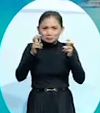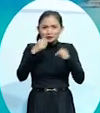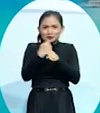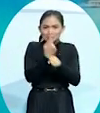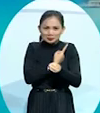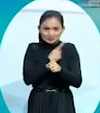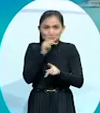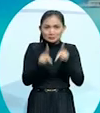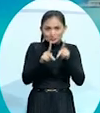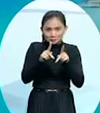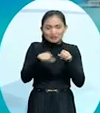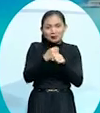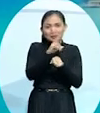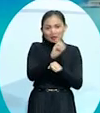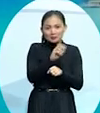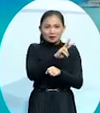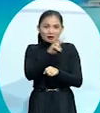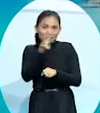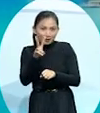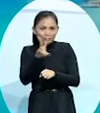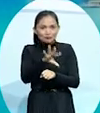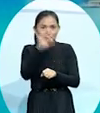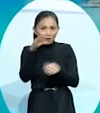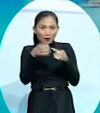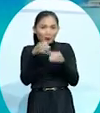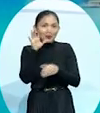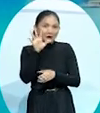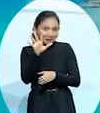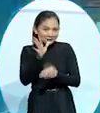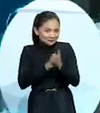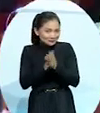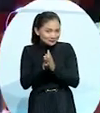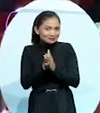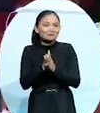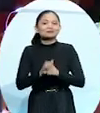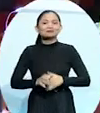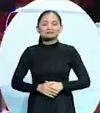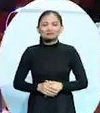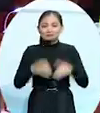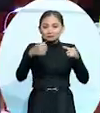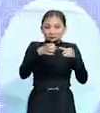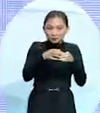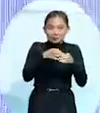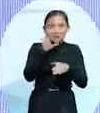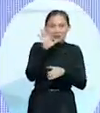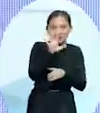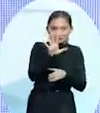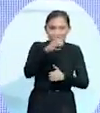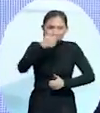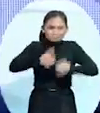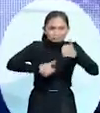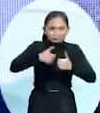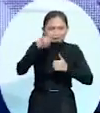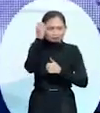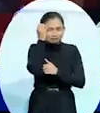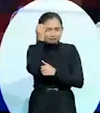ra 5 ý tưởng xuất sắc đến từ các đội thi bước vào vòng chung kết. Top 5 đội thi đã thể hiện bản lĩnh, tư duy, kiến